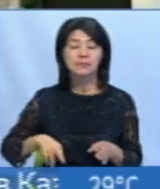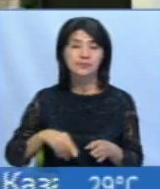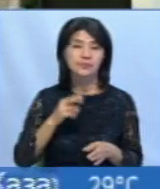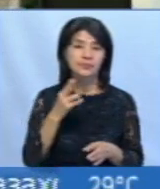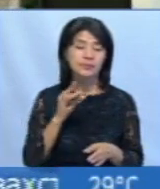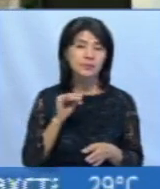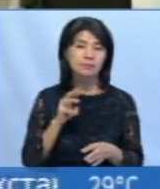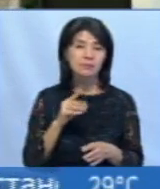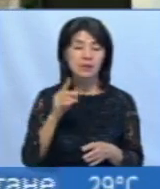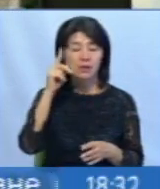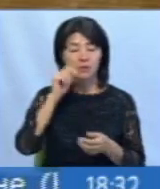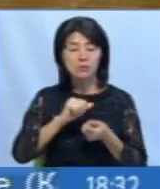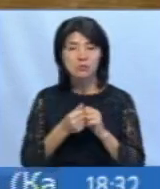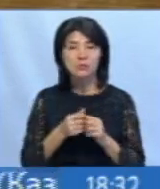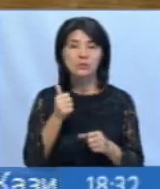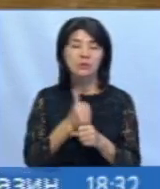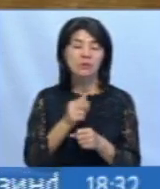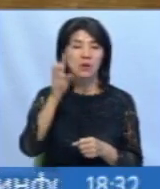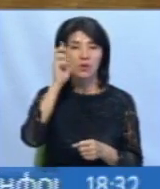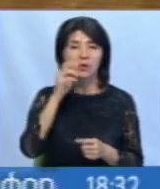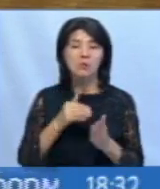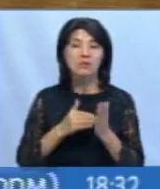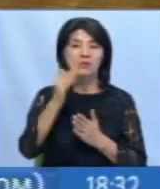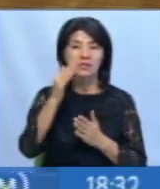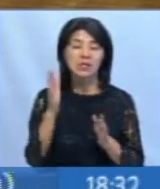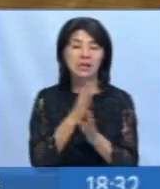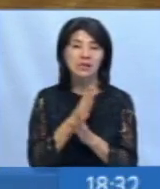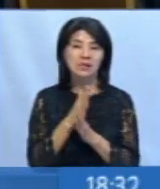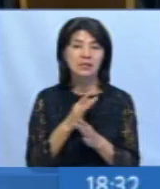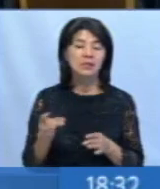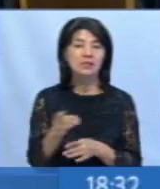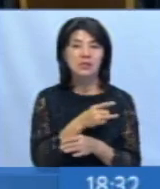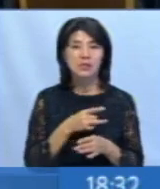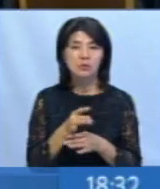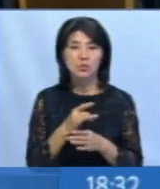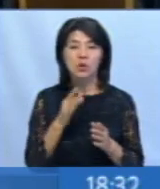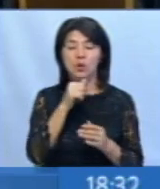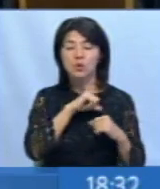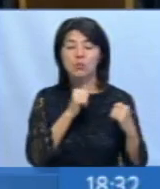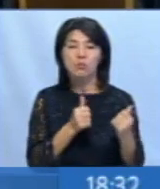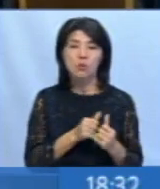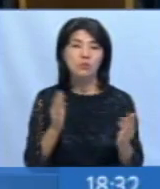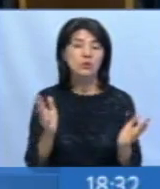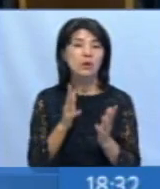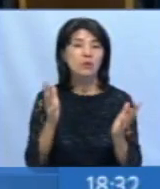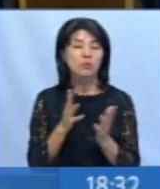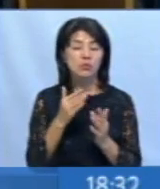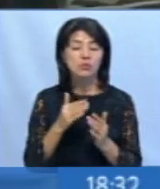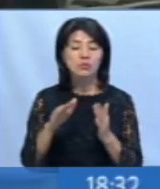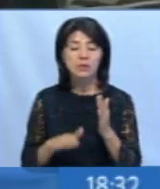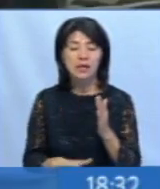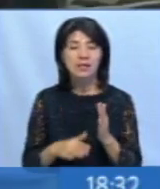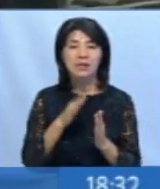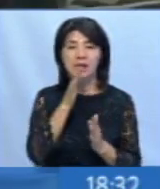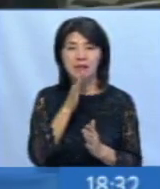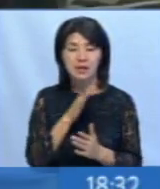запомнились слова главы государства об улучшении экологической ситуации в республике. Ведь любовь и заботу к окружающей среде надо прививать с ранних лет. В этом году